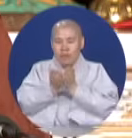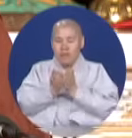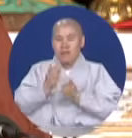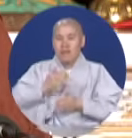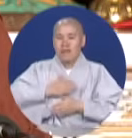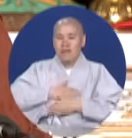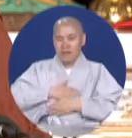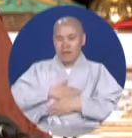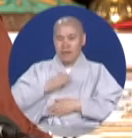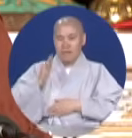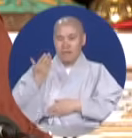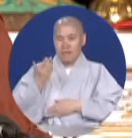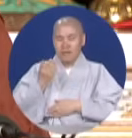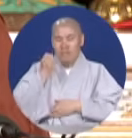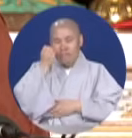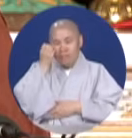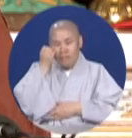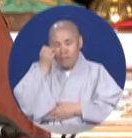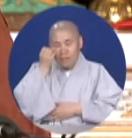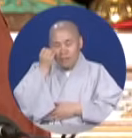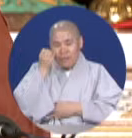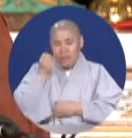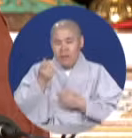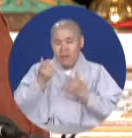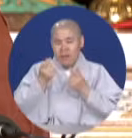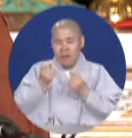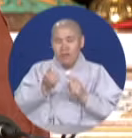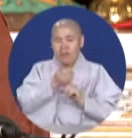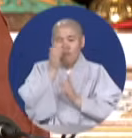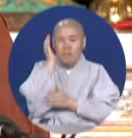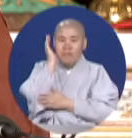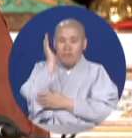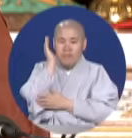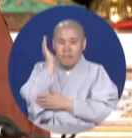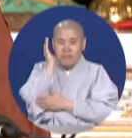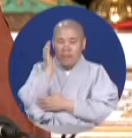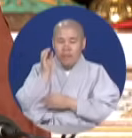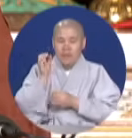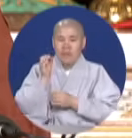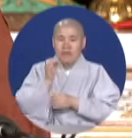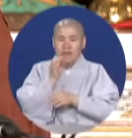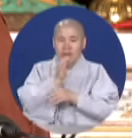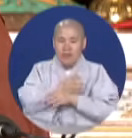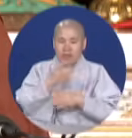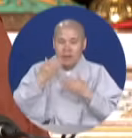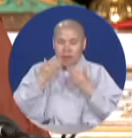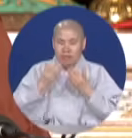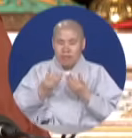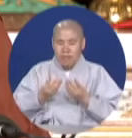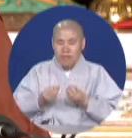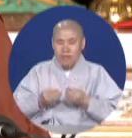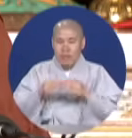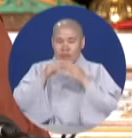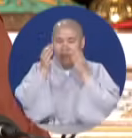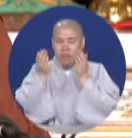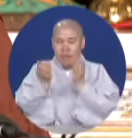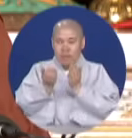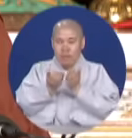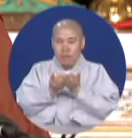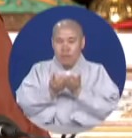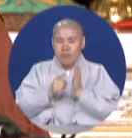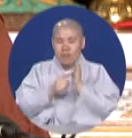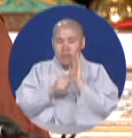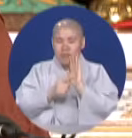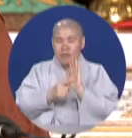그건 묘하죠. 이런 법문이 간단한 비유로 다 설명되어져 있어요.